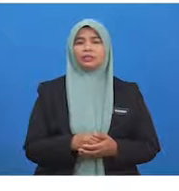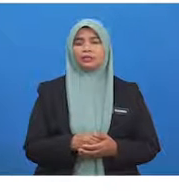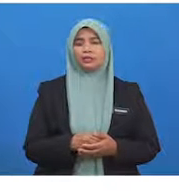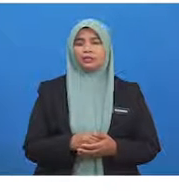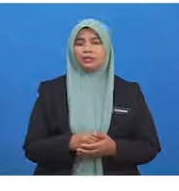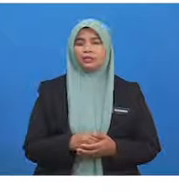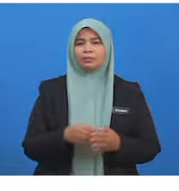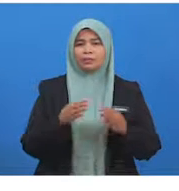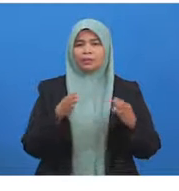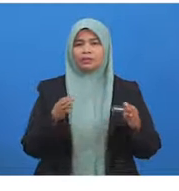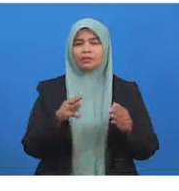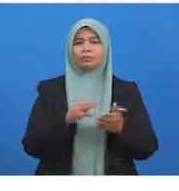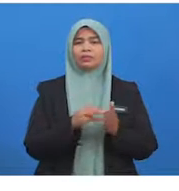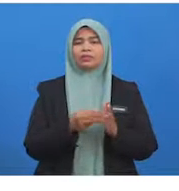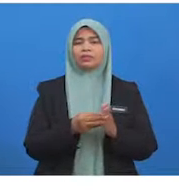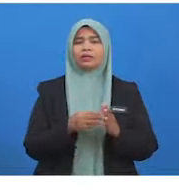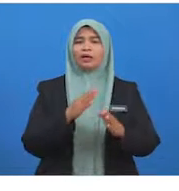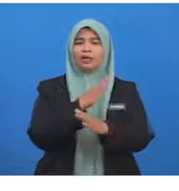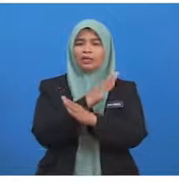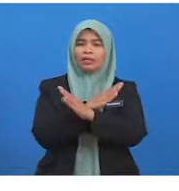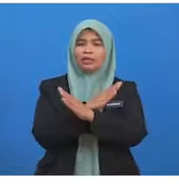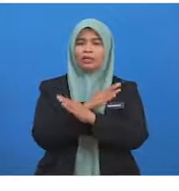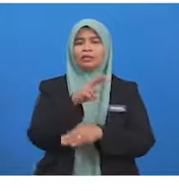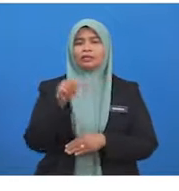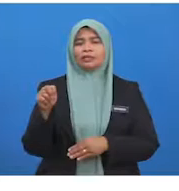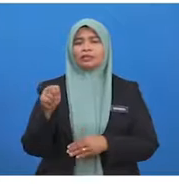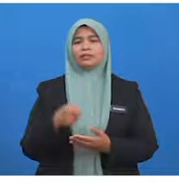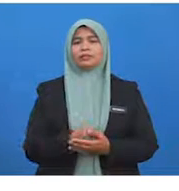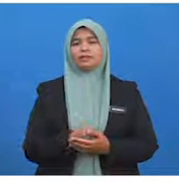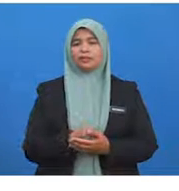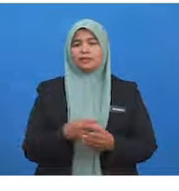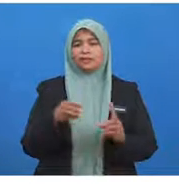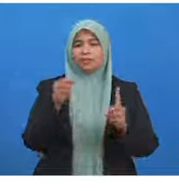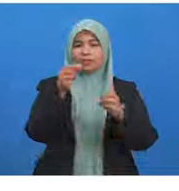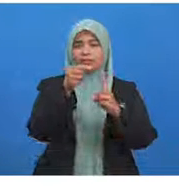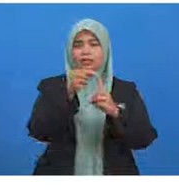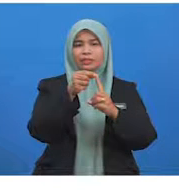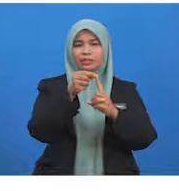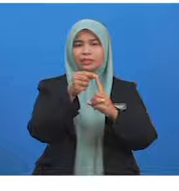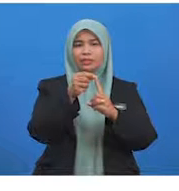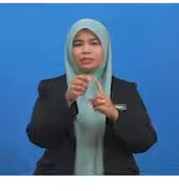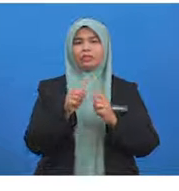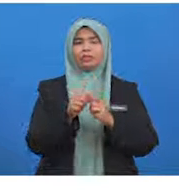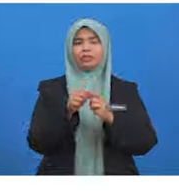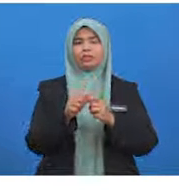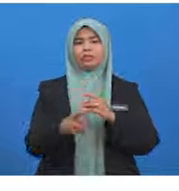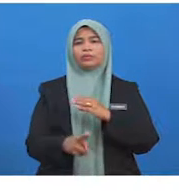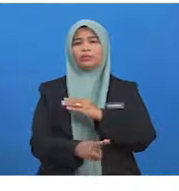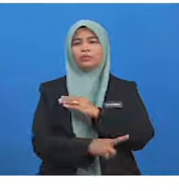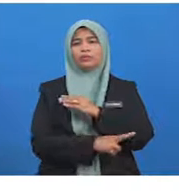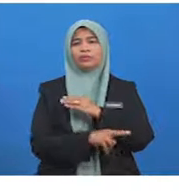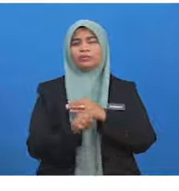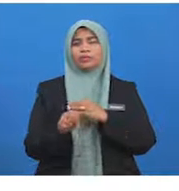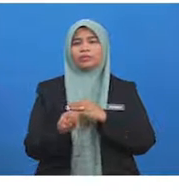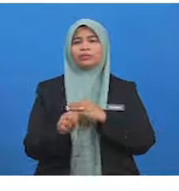pada bahasanya bererti halangan. Dari segi istilah pula, menurut jumhur ulama',